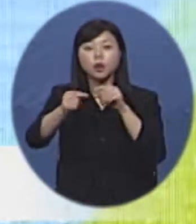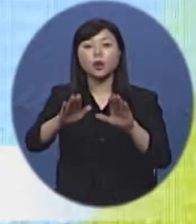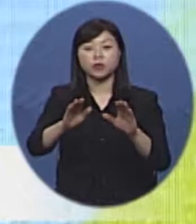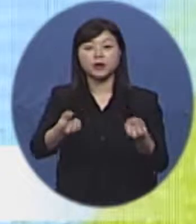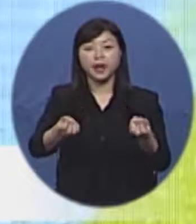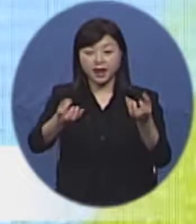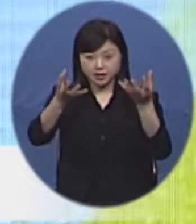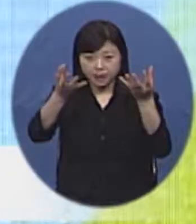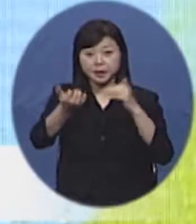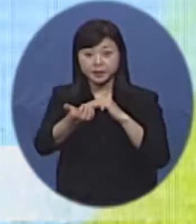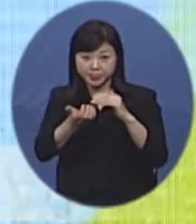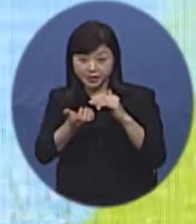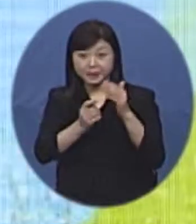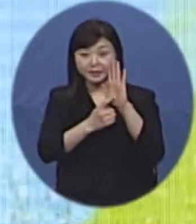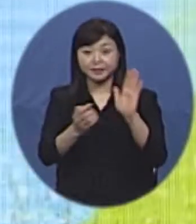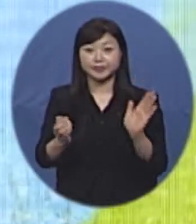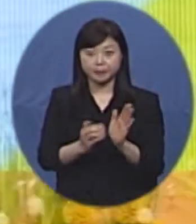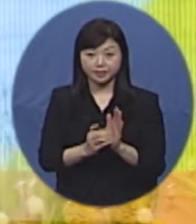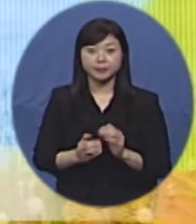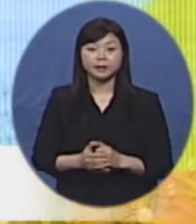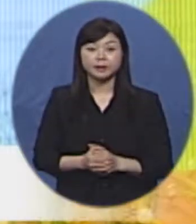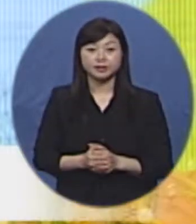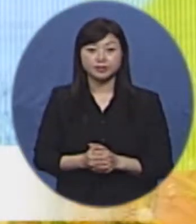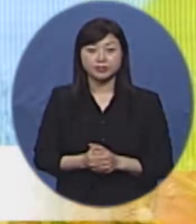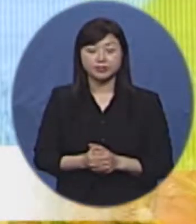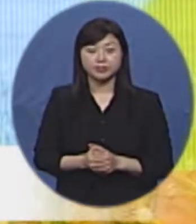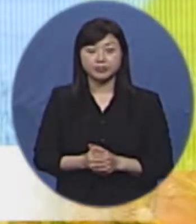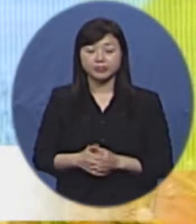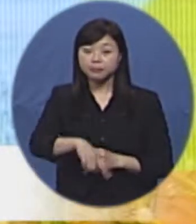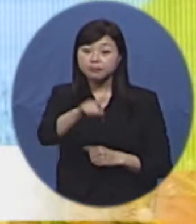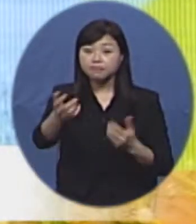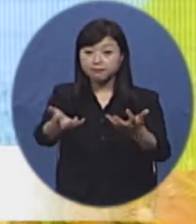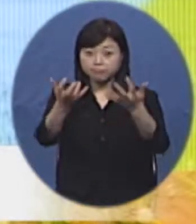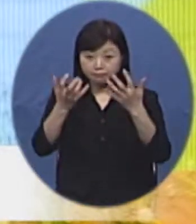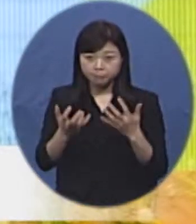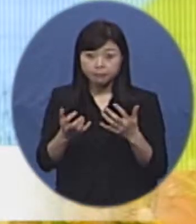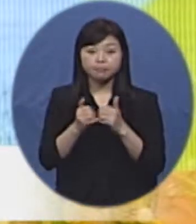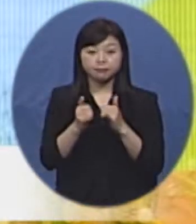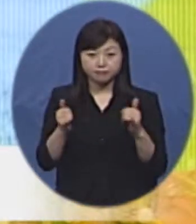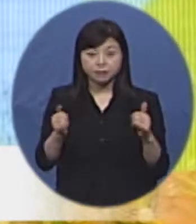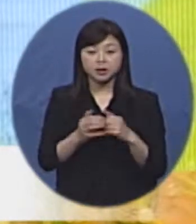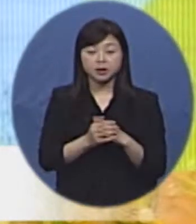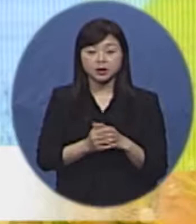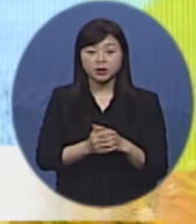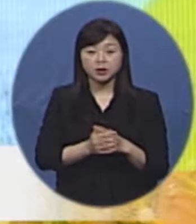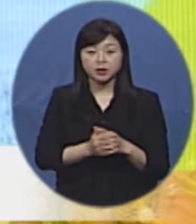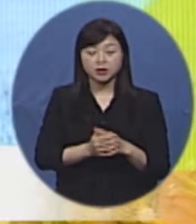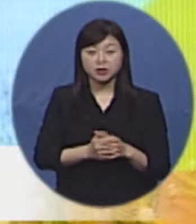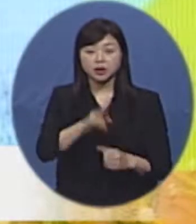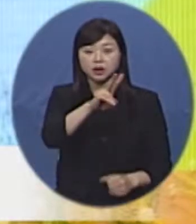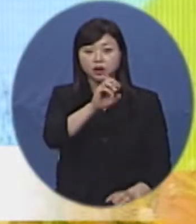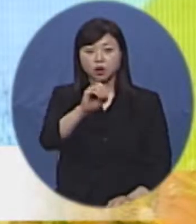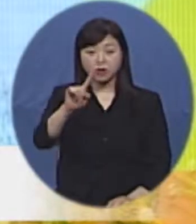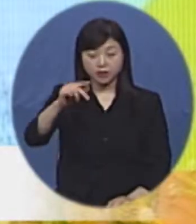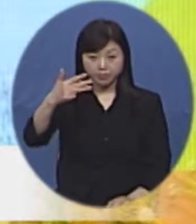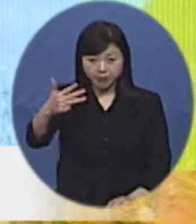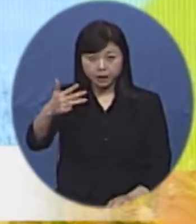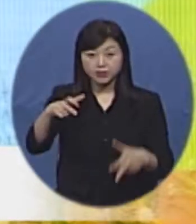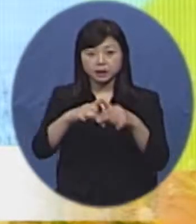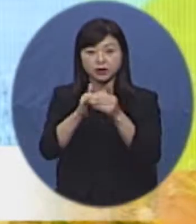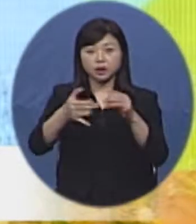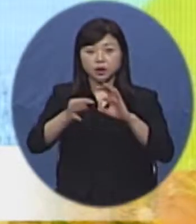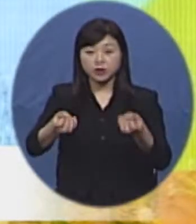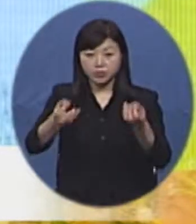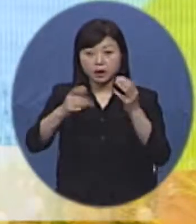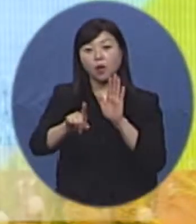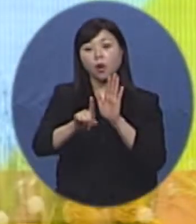행사를 마련하게 되었습니다. 여기 계신 분들이 2018 패럴림픽의 홍보 대사가